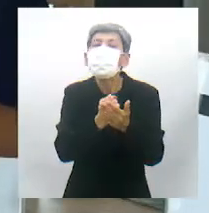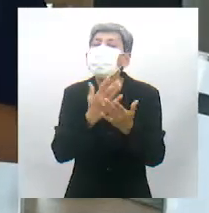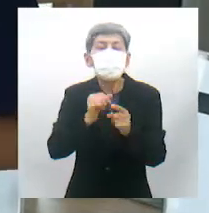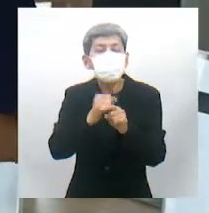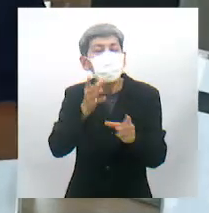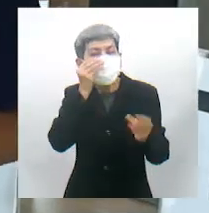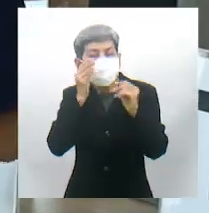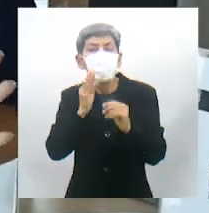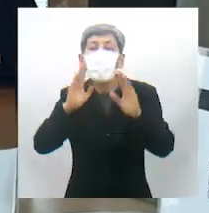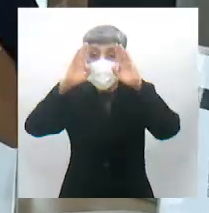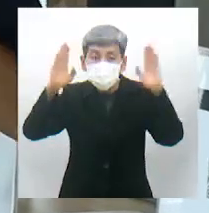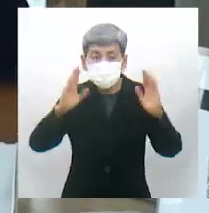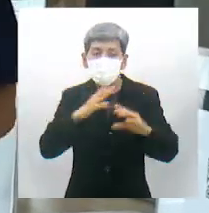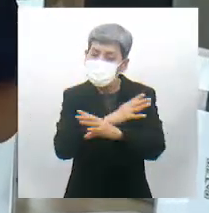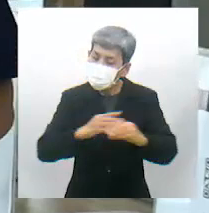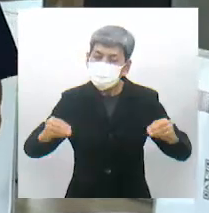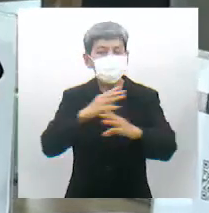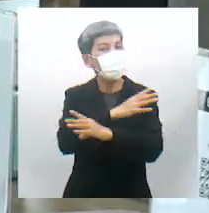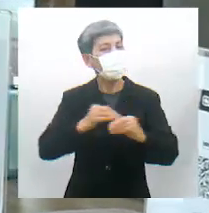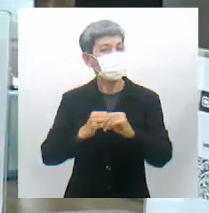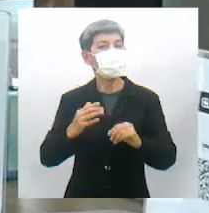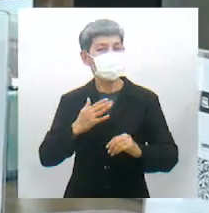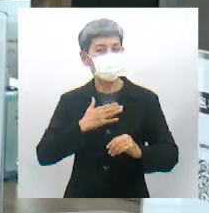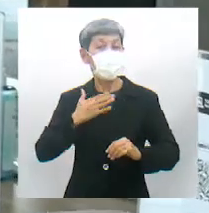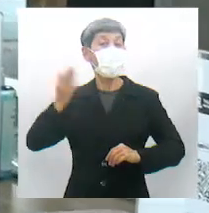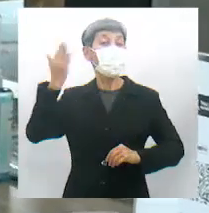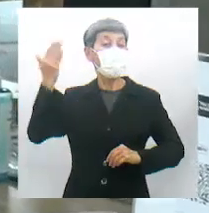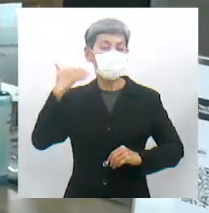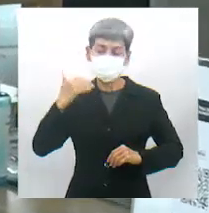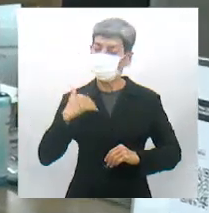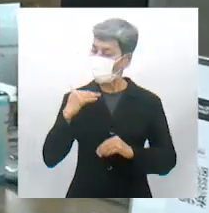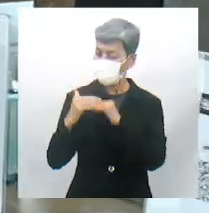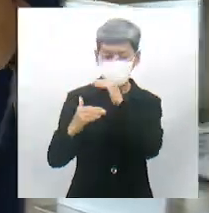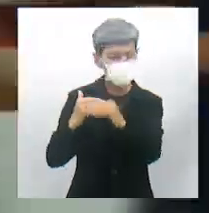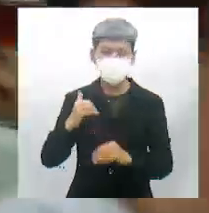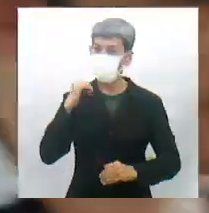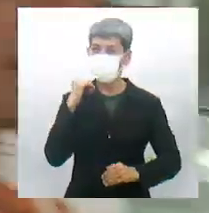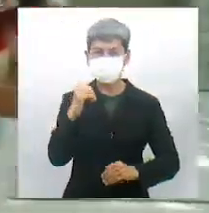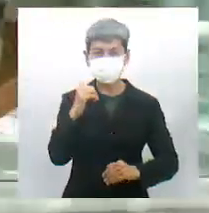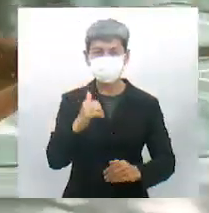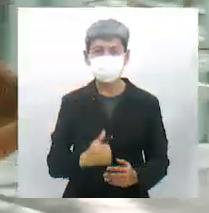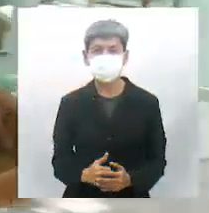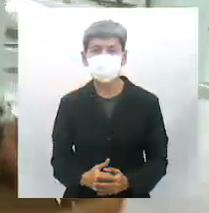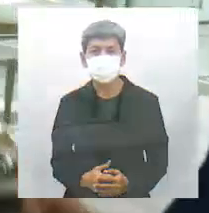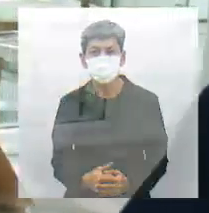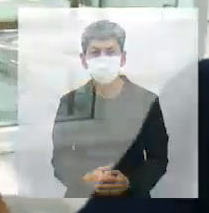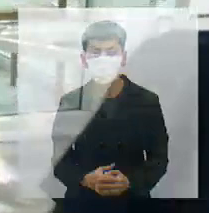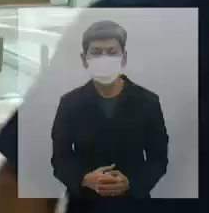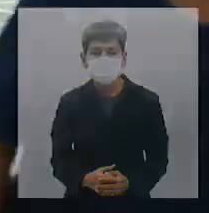รู้ไปด้วยค่ะรู้สึกว่าเติบโตจากเมื่อก่อนมากๆเลยค่ะ